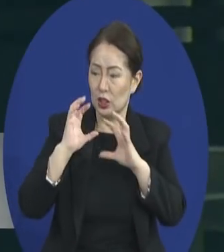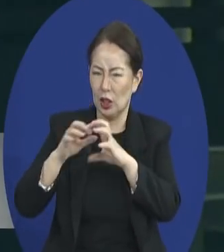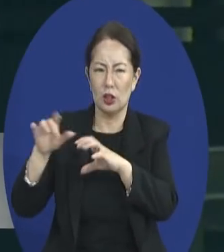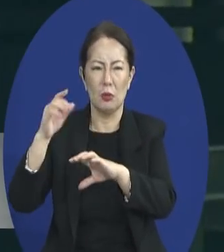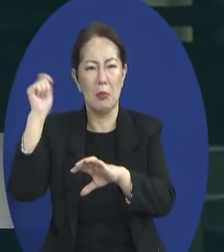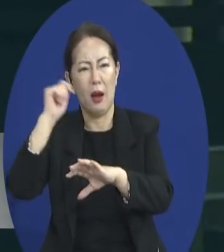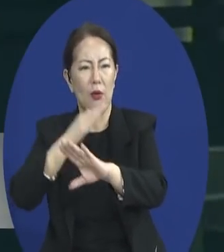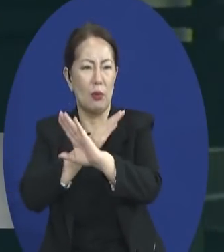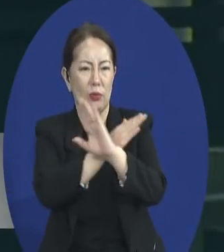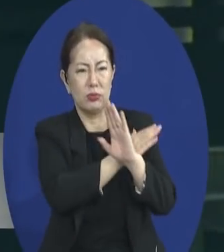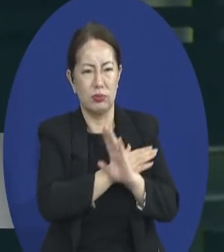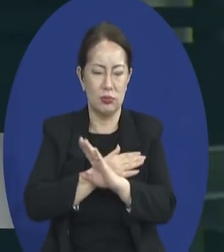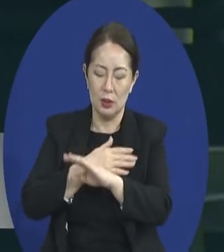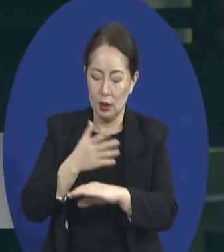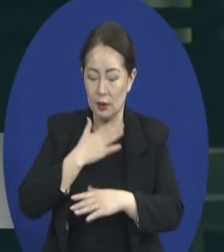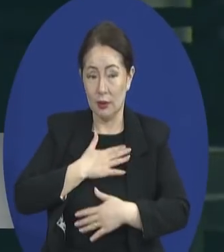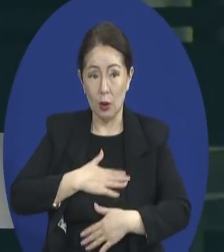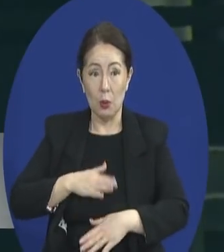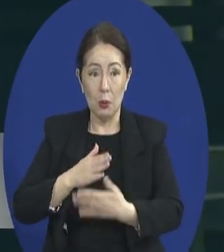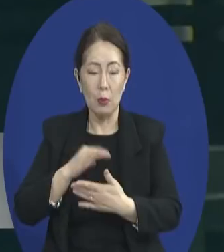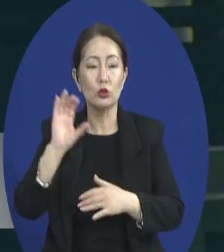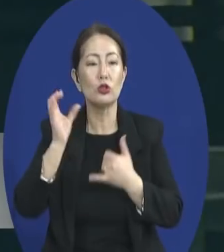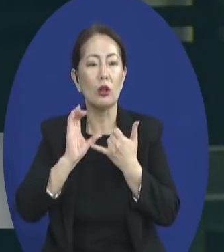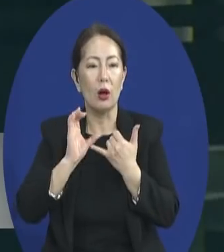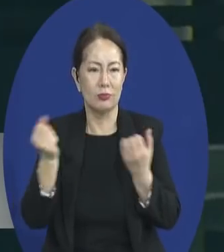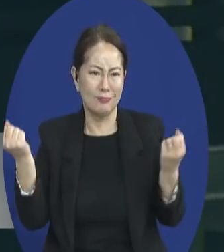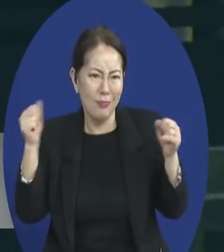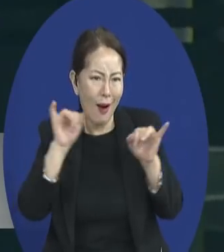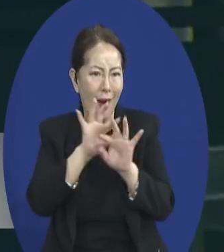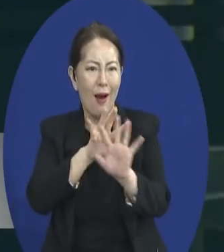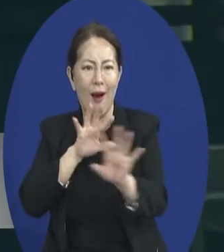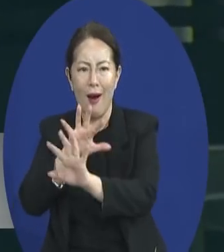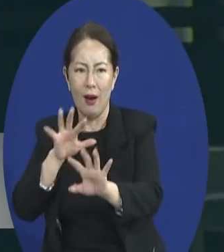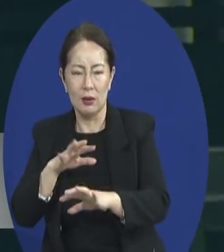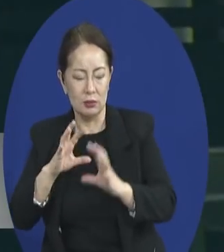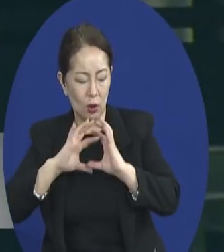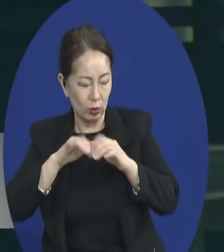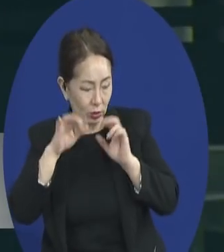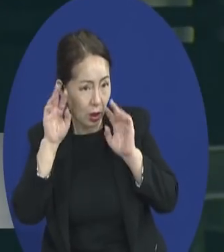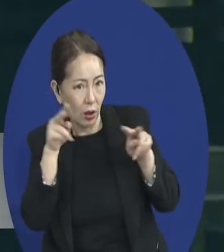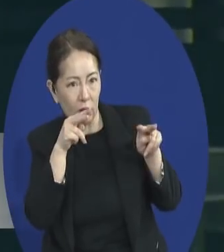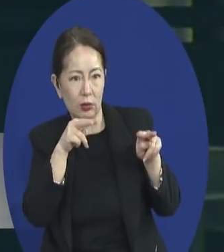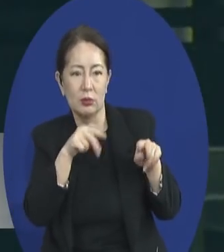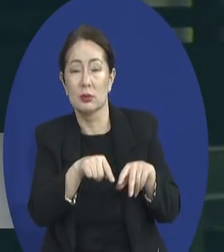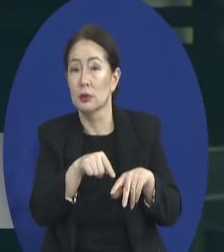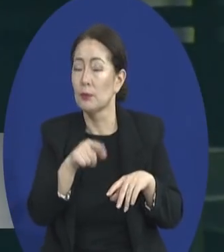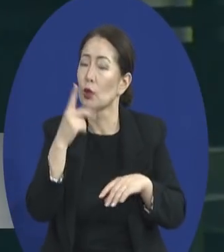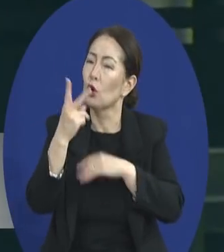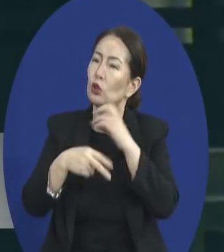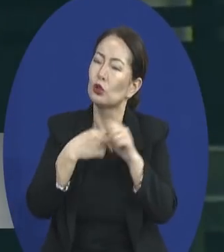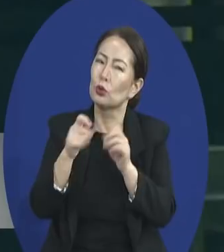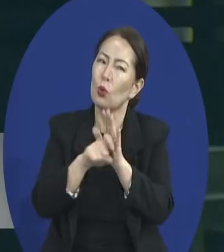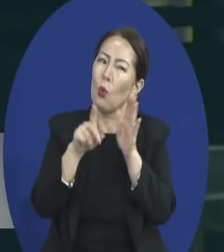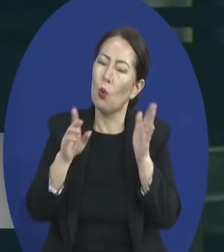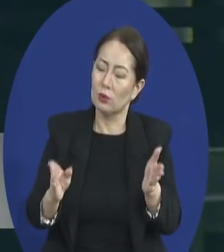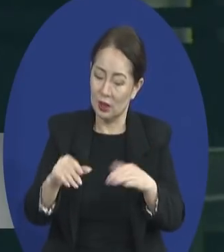цуцлагдаж, эсвэл даруйхан зохион байгуулагдаж байхад Умар Солонгос улс ийхүү тэмдэглэсэн нь олон улсын анхаарал төртөд байна. Хоёр жилийн турш хилээ хаасан